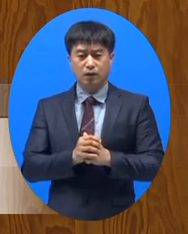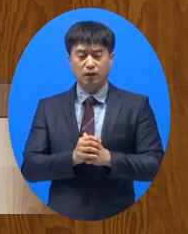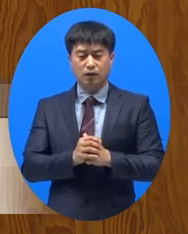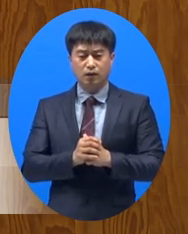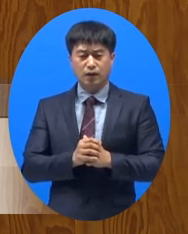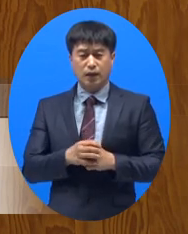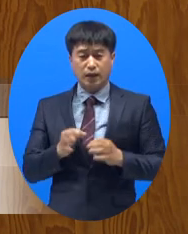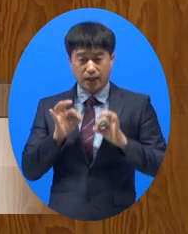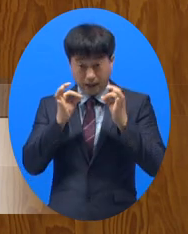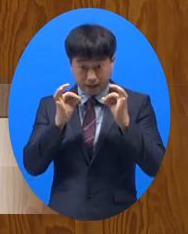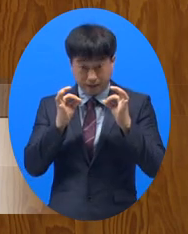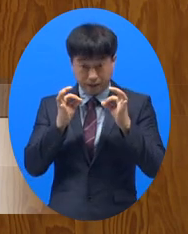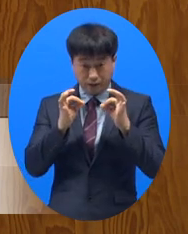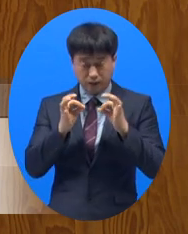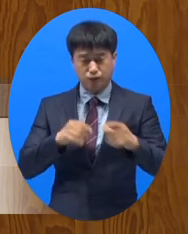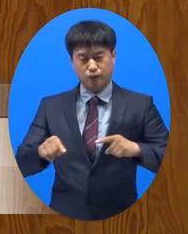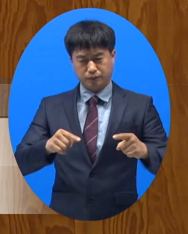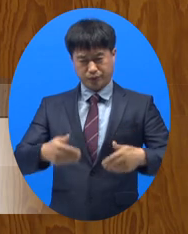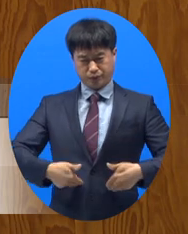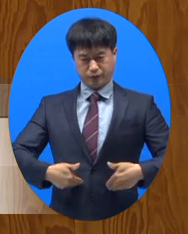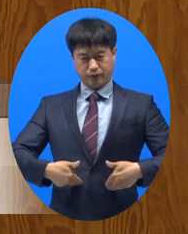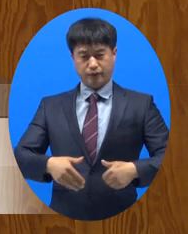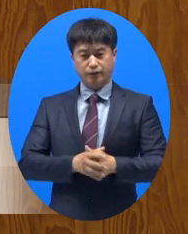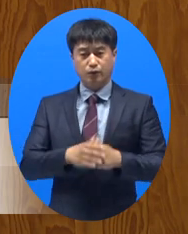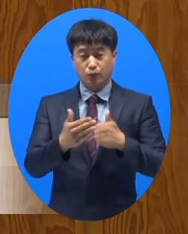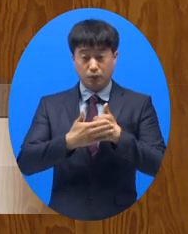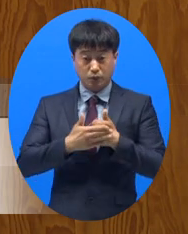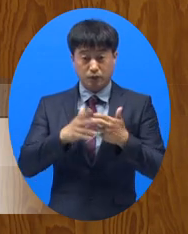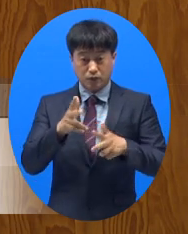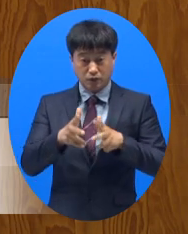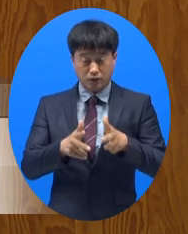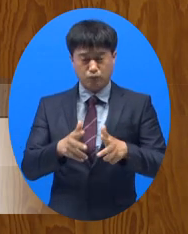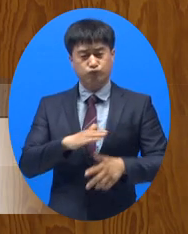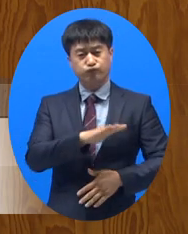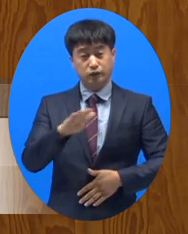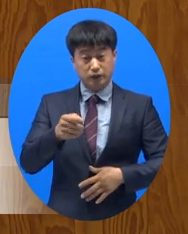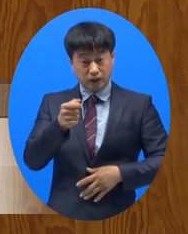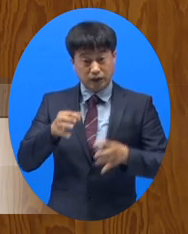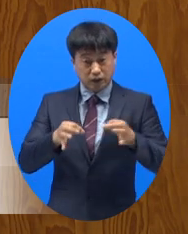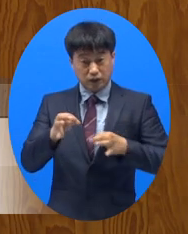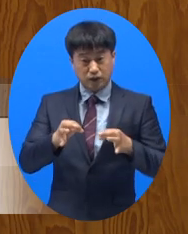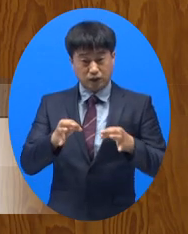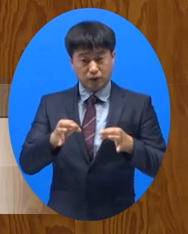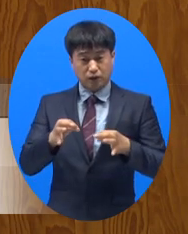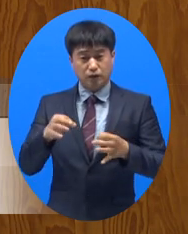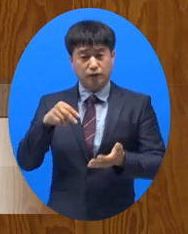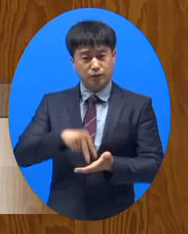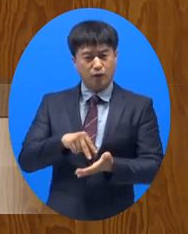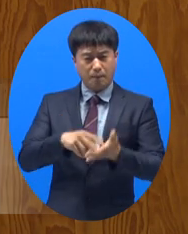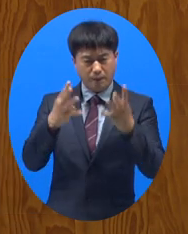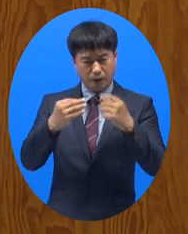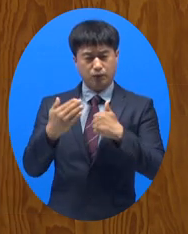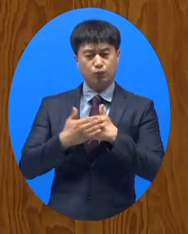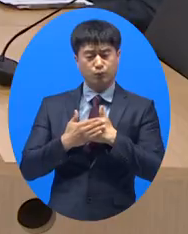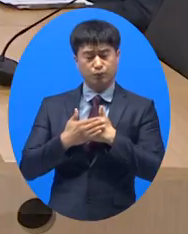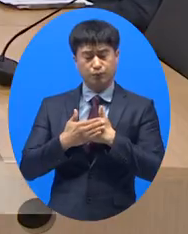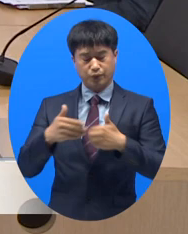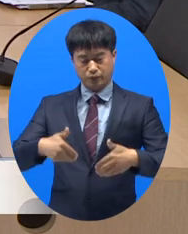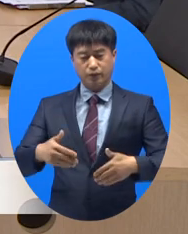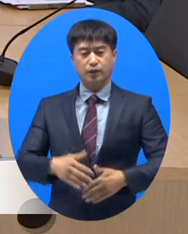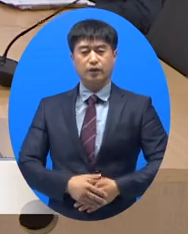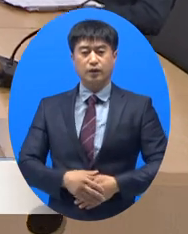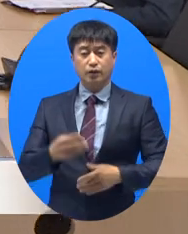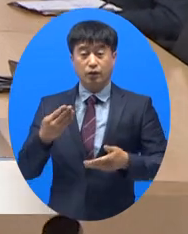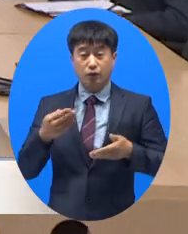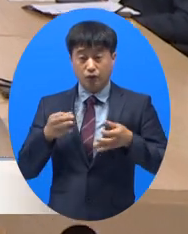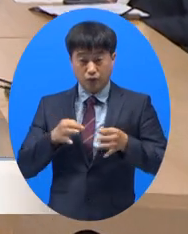절실한 정책이 진짜 필요할 것 같습니다. 그 지원 사업이 저희 소상공인으로서는 진짜 많이 필요할 것 같고.